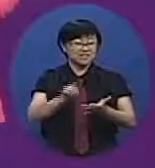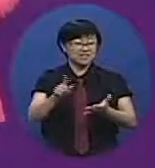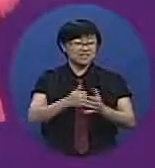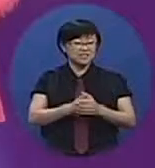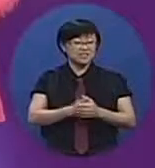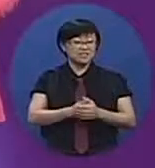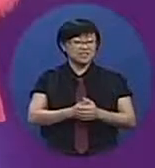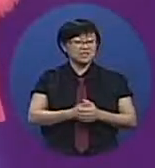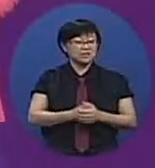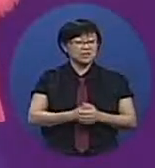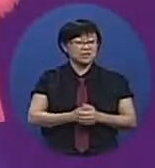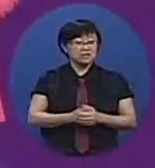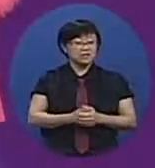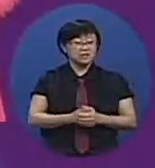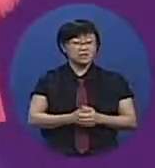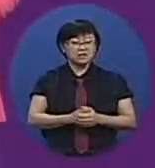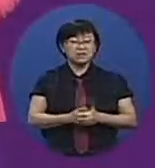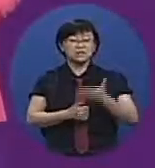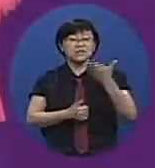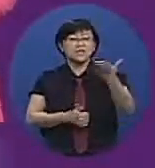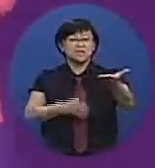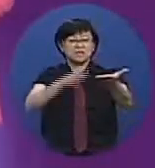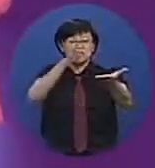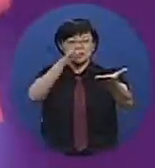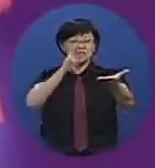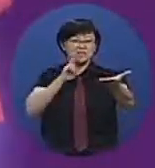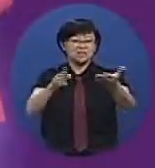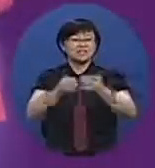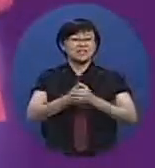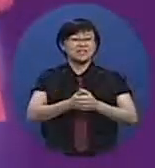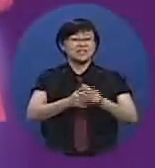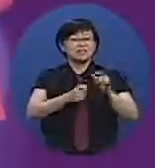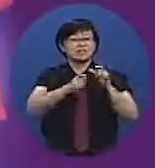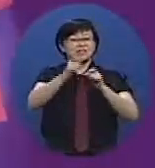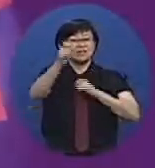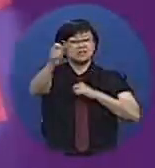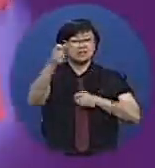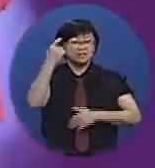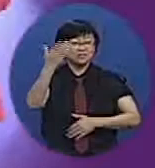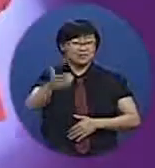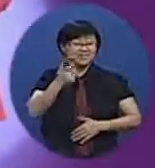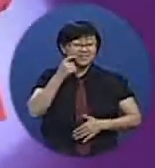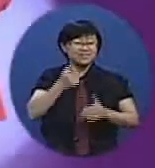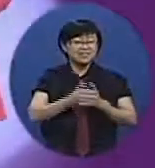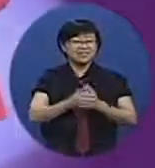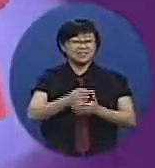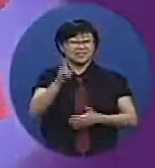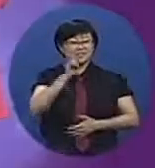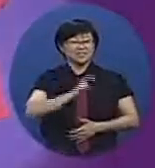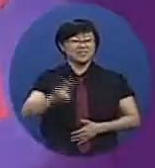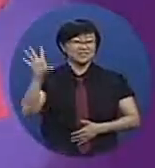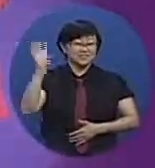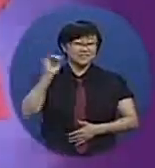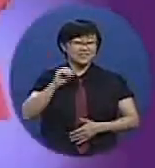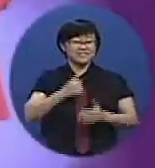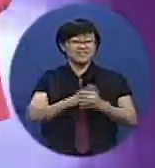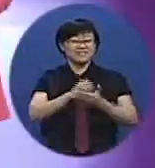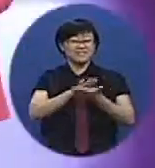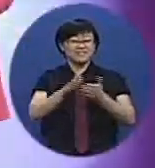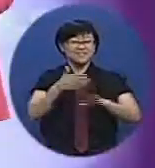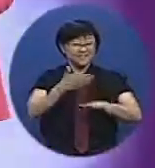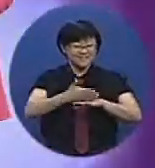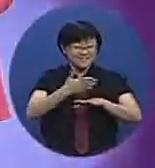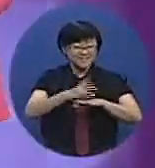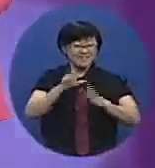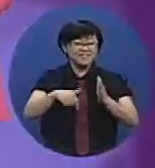제가 이 해리에 네. 당신은 바보야. 자, 아이고. 우선 길게 못 네. 여쭤보고요. 노래 네. 먼저 들어봐야 될 것 같아요. 네, 감사합니다.